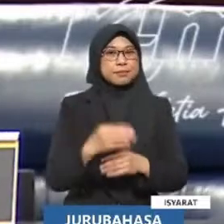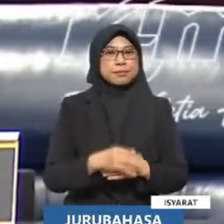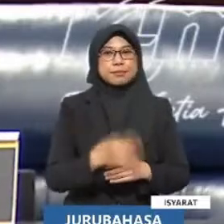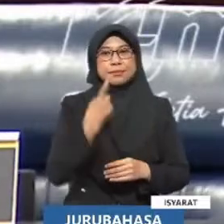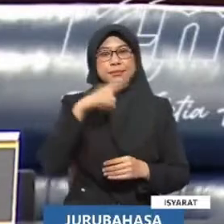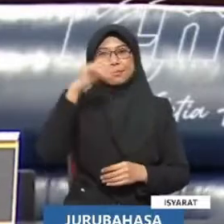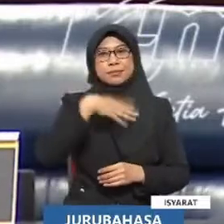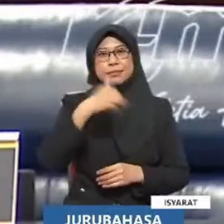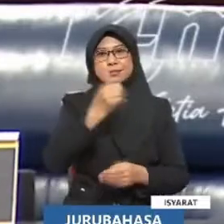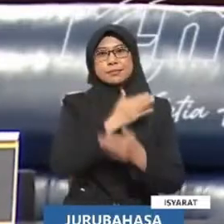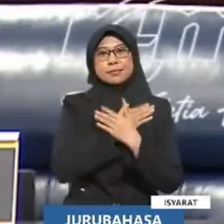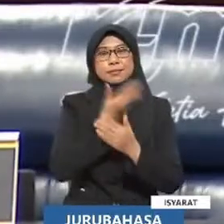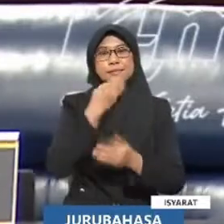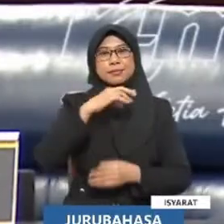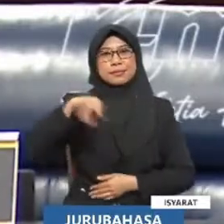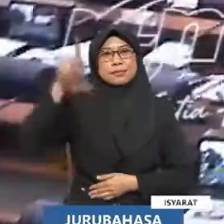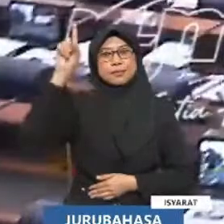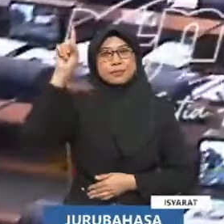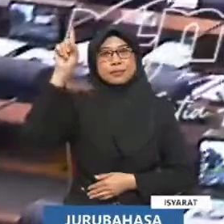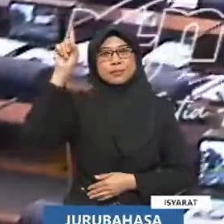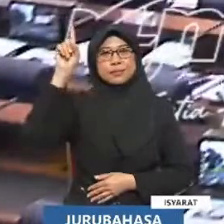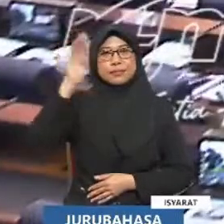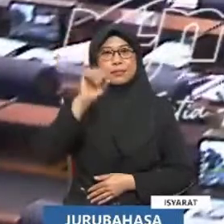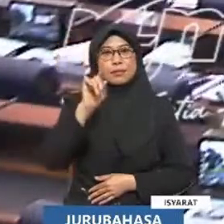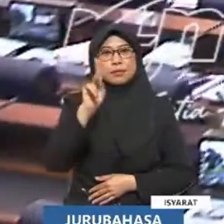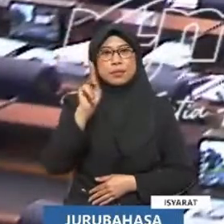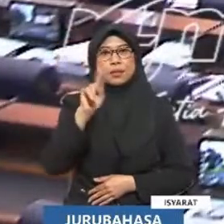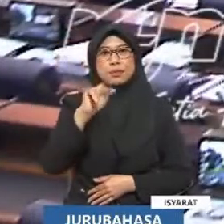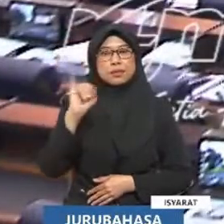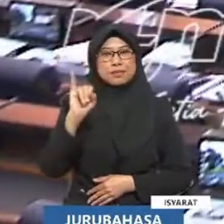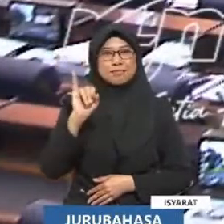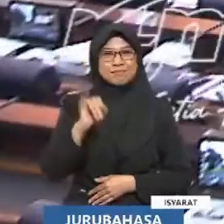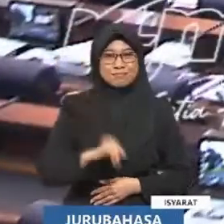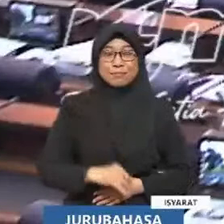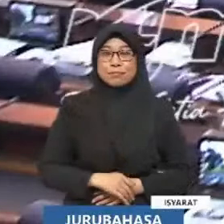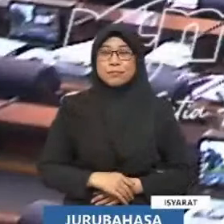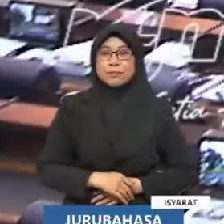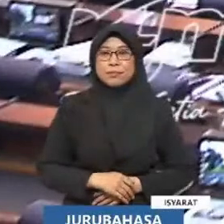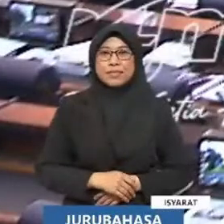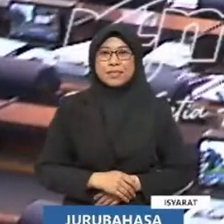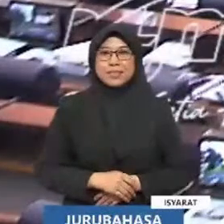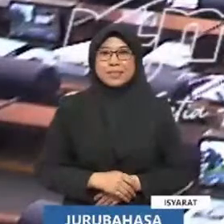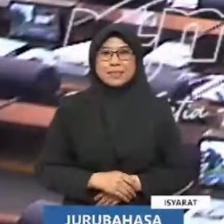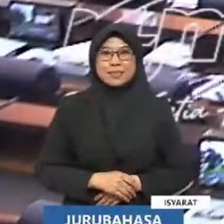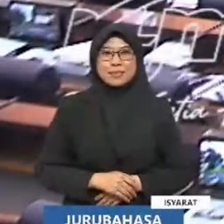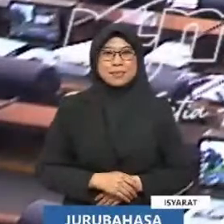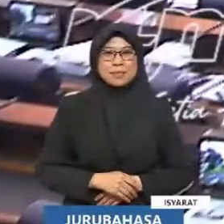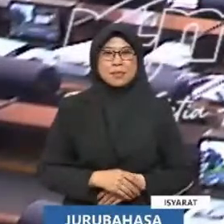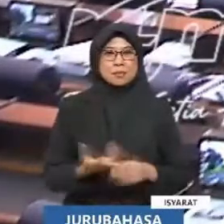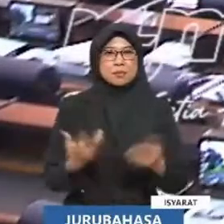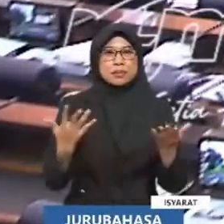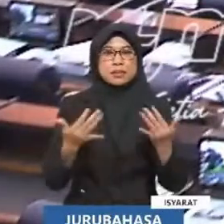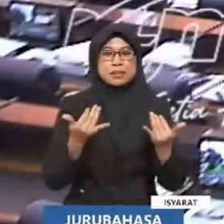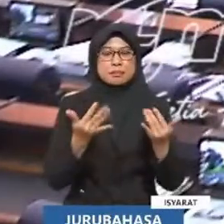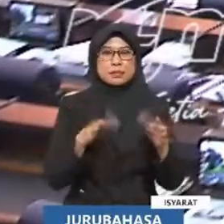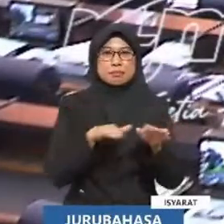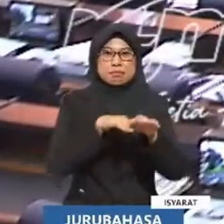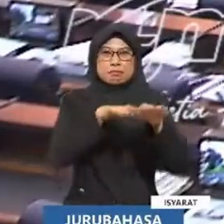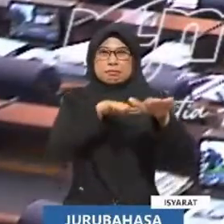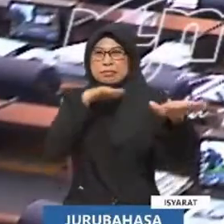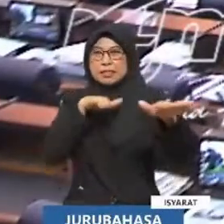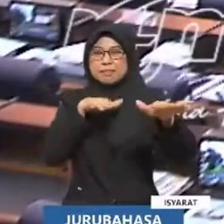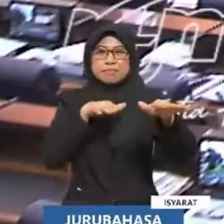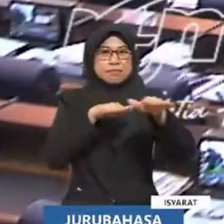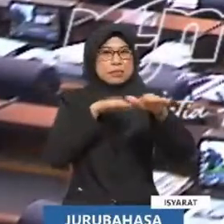sebelah nama nirohim Alhamdulilah Bakrie Marry episode jam dengan izin semua sangkut hari ini